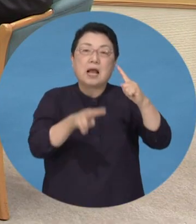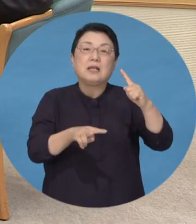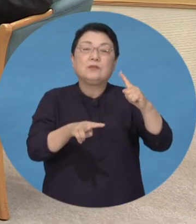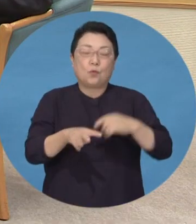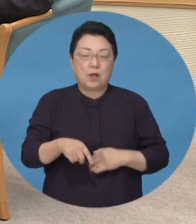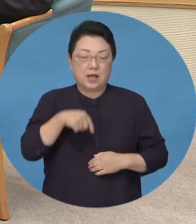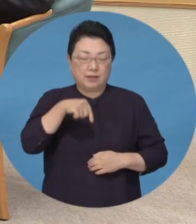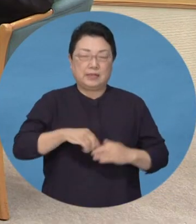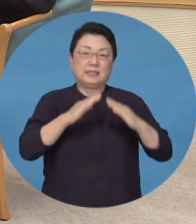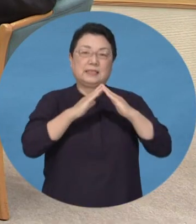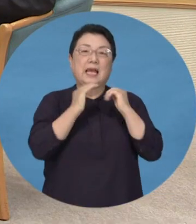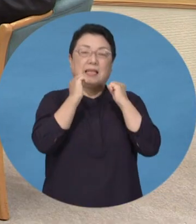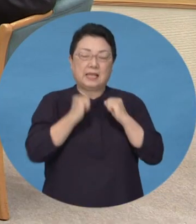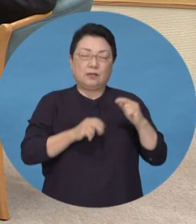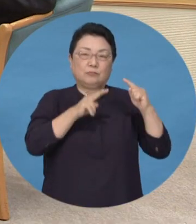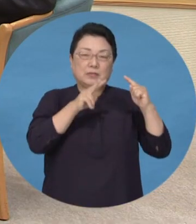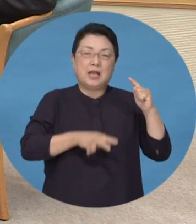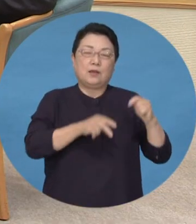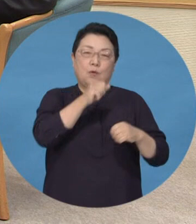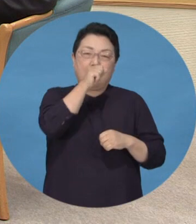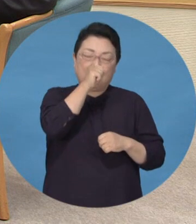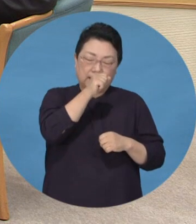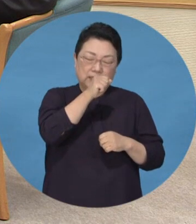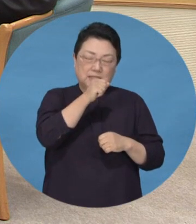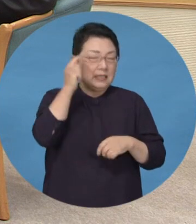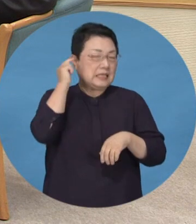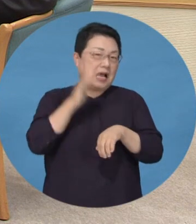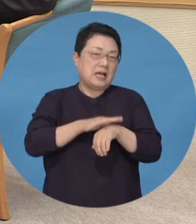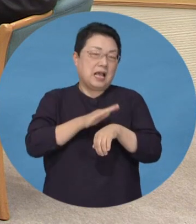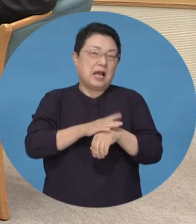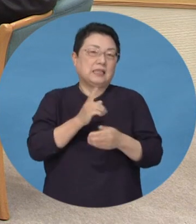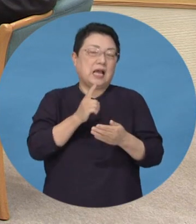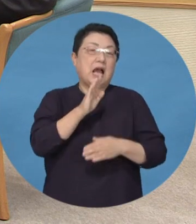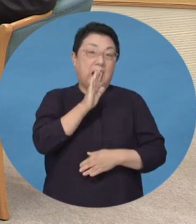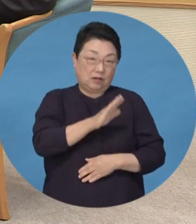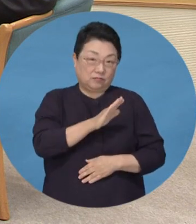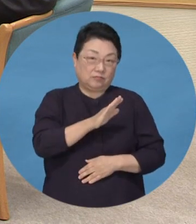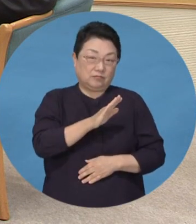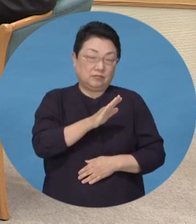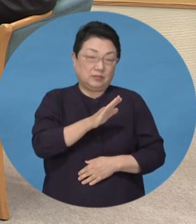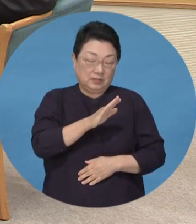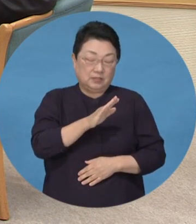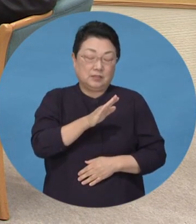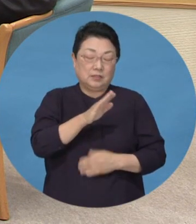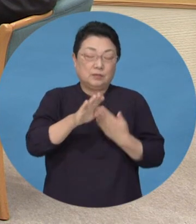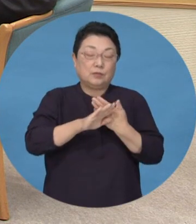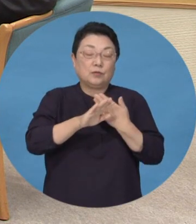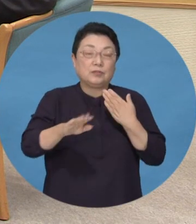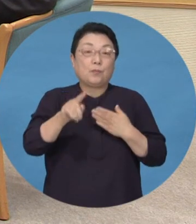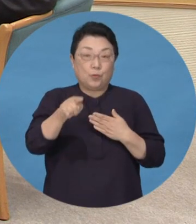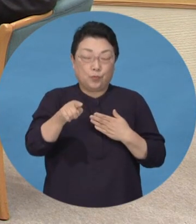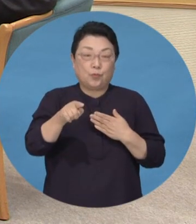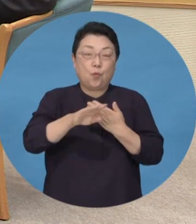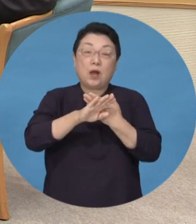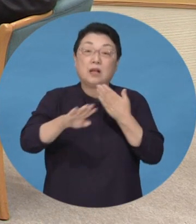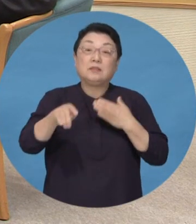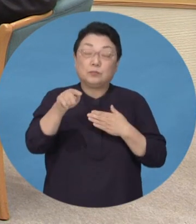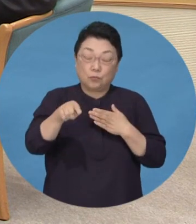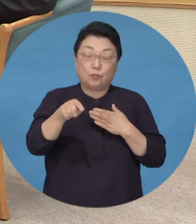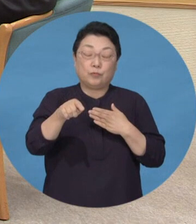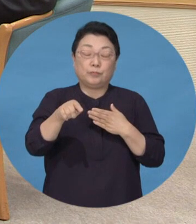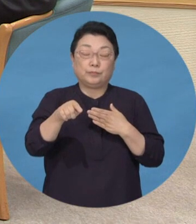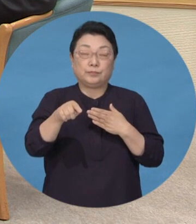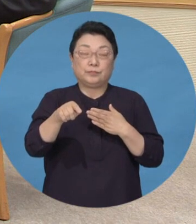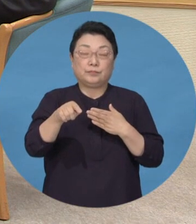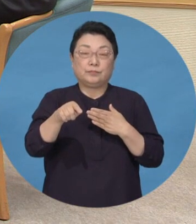介護を進めるんだけどか大きな国の流れはあるのかもしれませんがまあそうは言ってもですねその